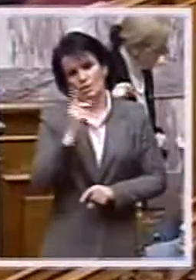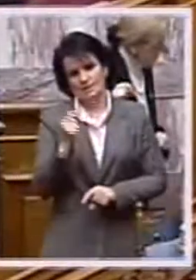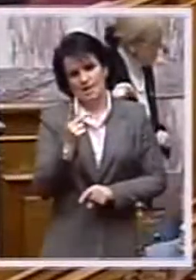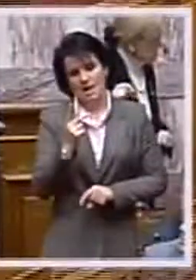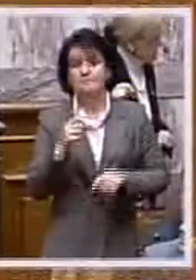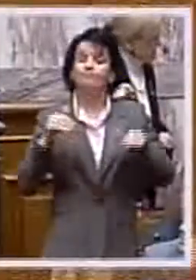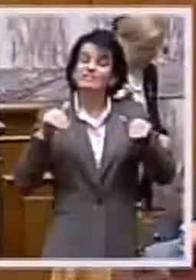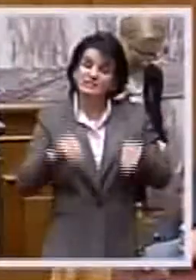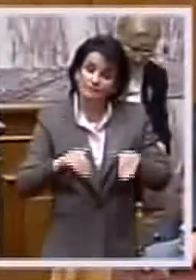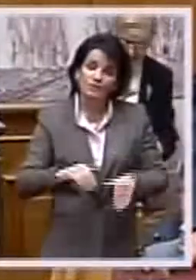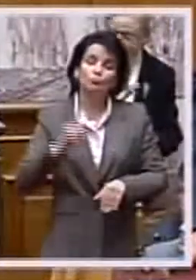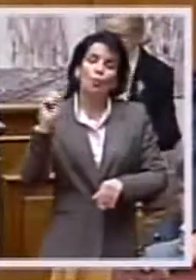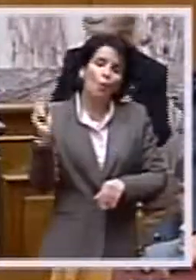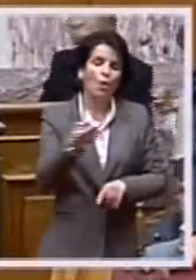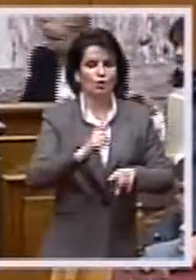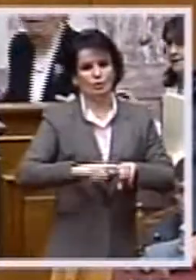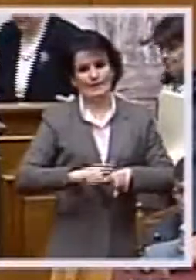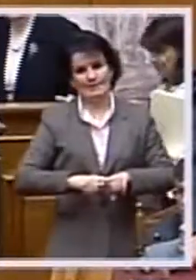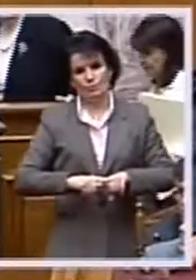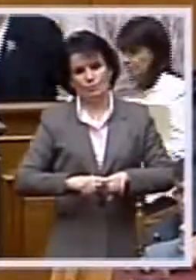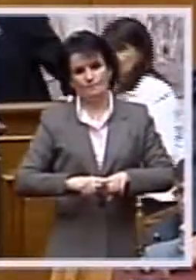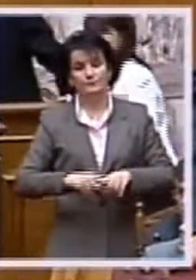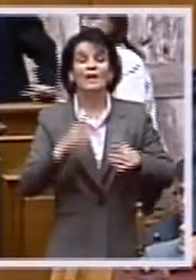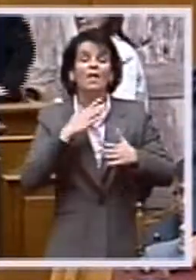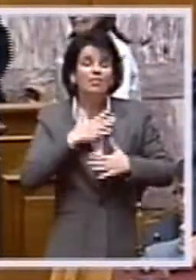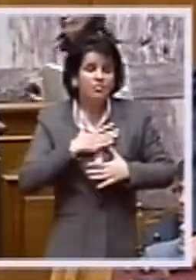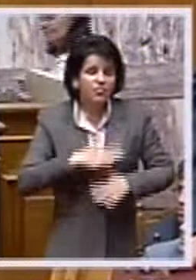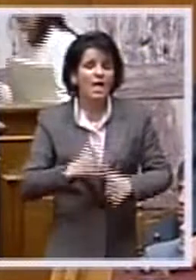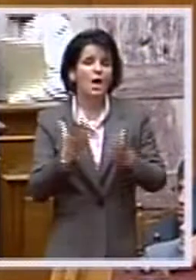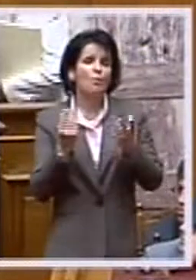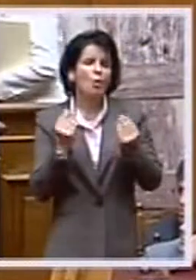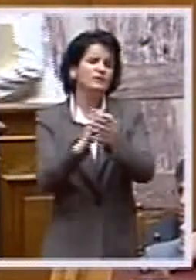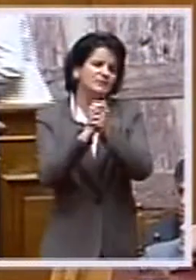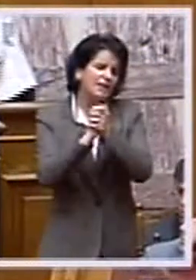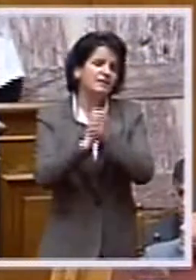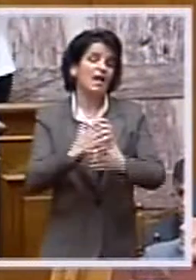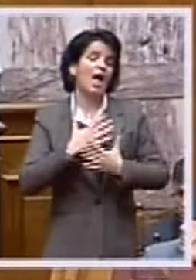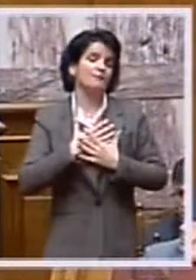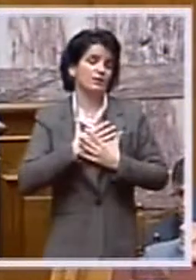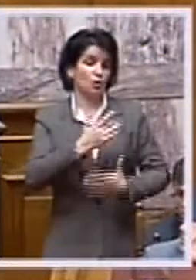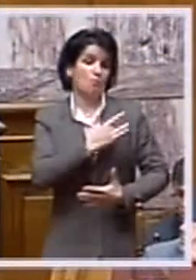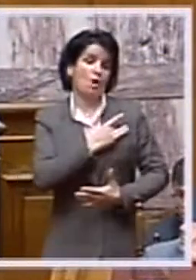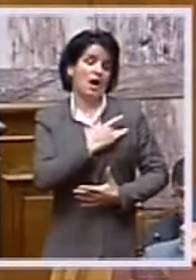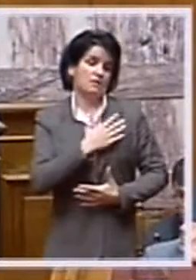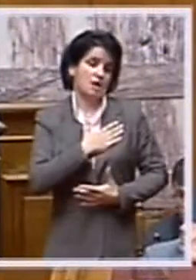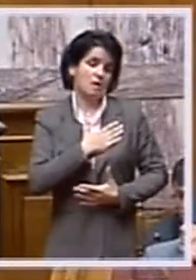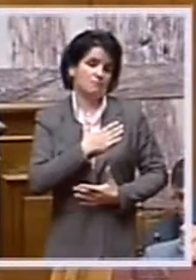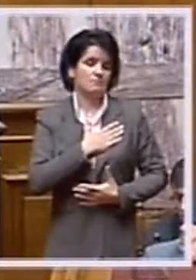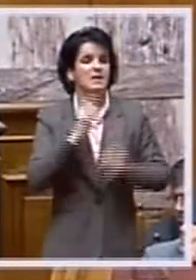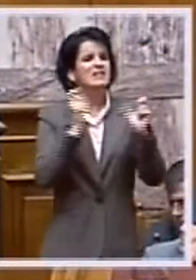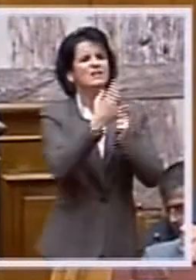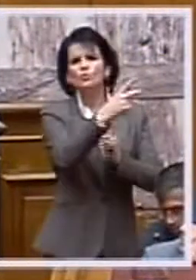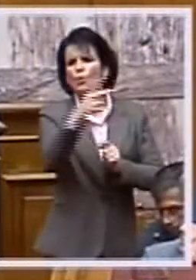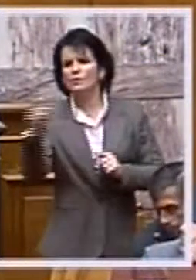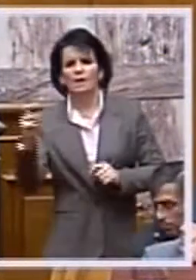το σεβασμό όλων των Ελλήνων και θέλω να ευχαριστήσω και να συγχαρώ μέσα από την καρδιά μου τις οικογένειες